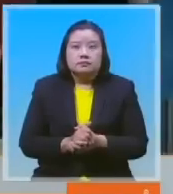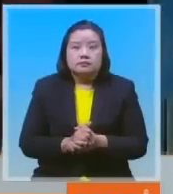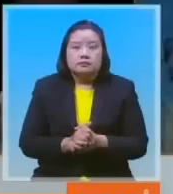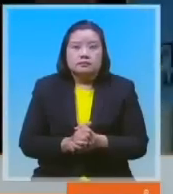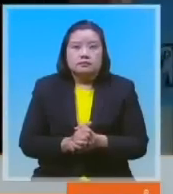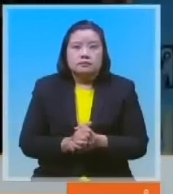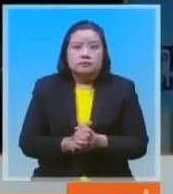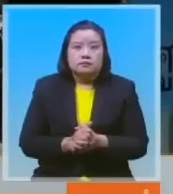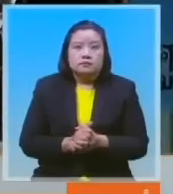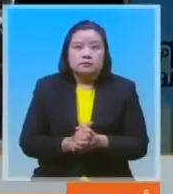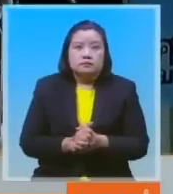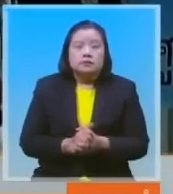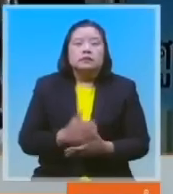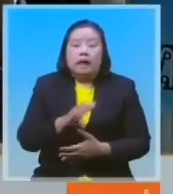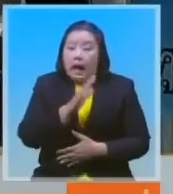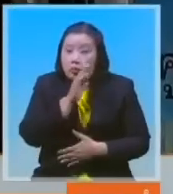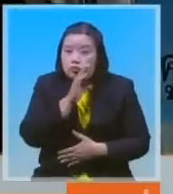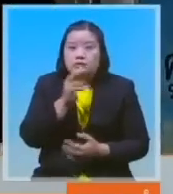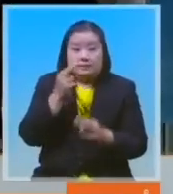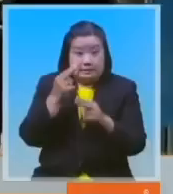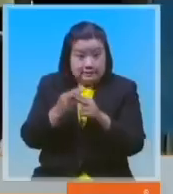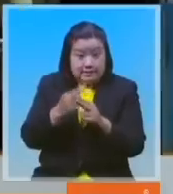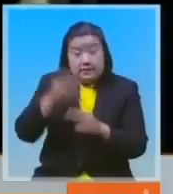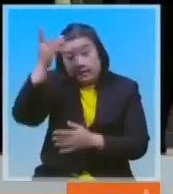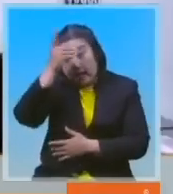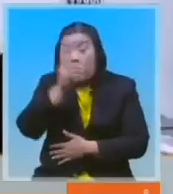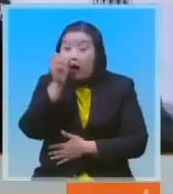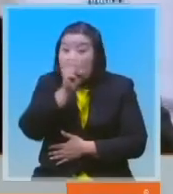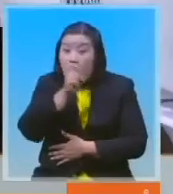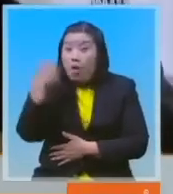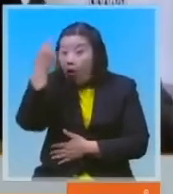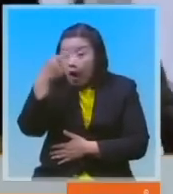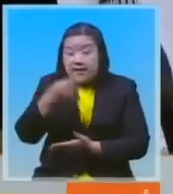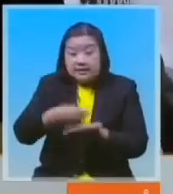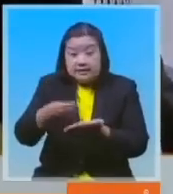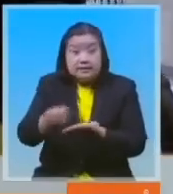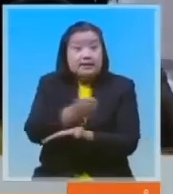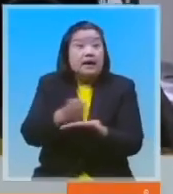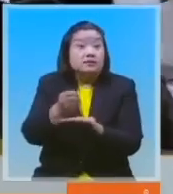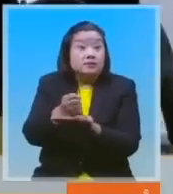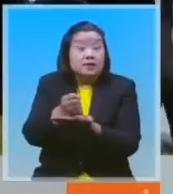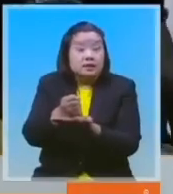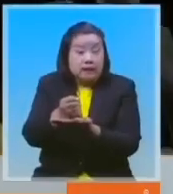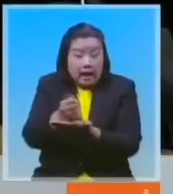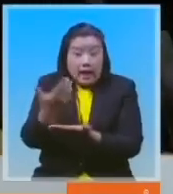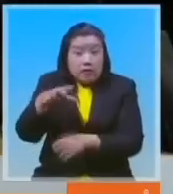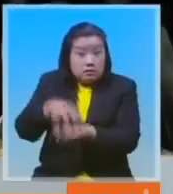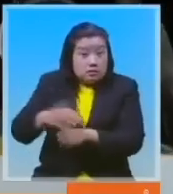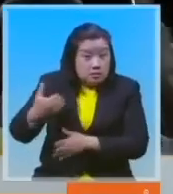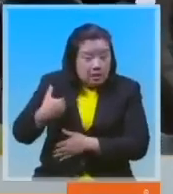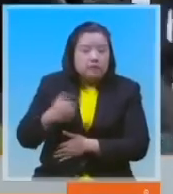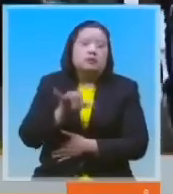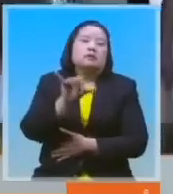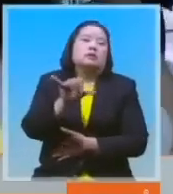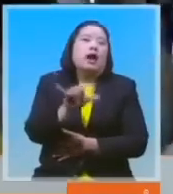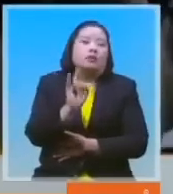คือมันต้องมีพยานหลักฐานนะครับว่าถ้าเกี่ยวข้องกับยาเสพติดมันเราก็ต้องดูนะครับตรงนี้นะครับตรงนี้เดี๋ยว